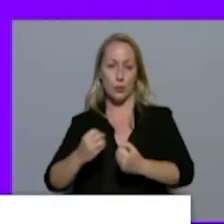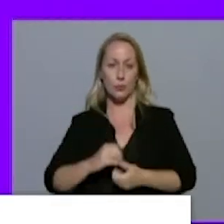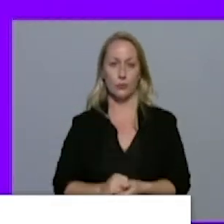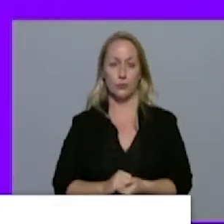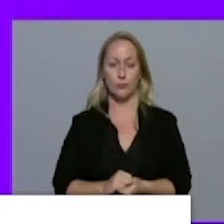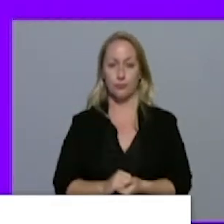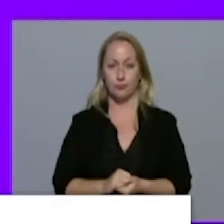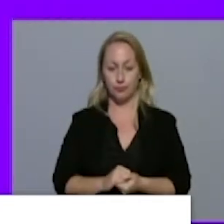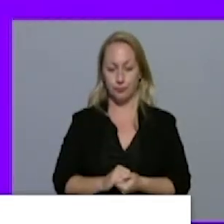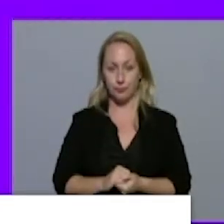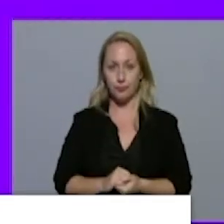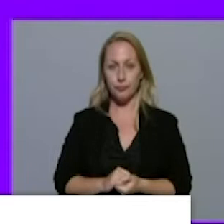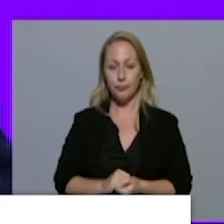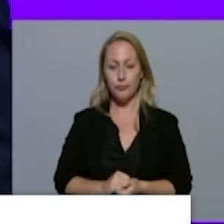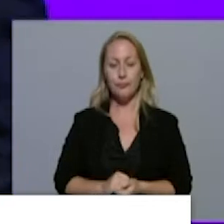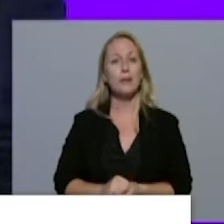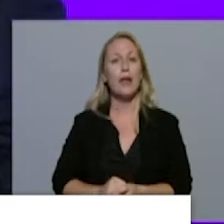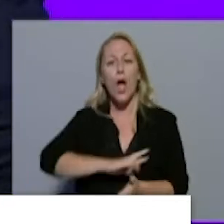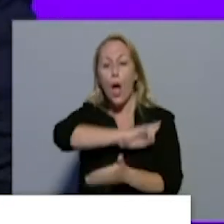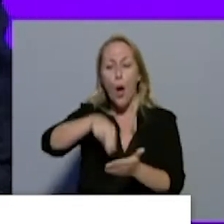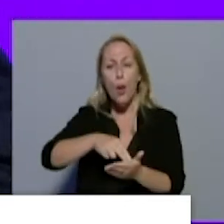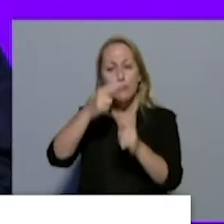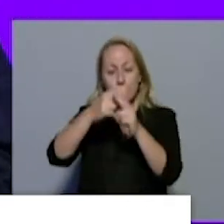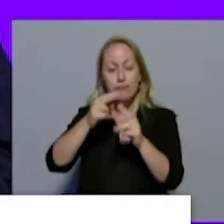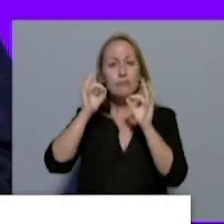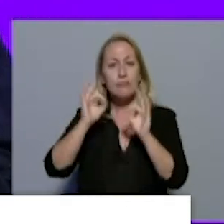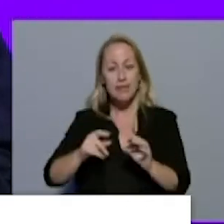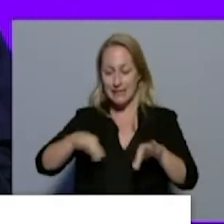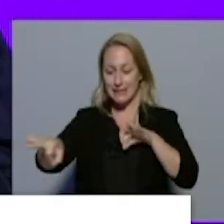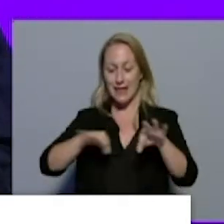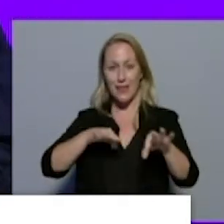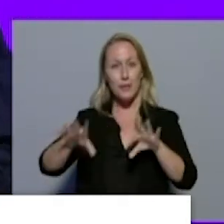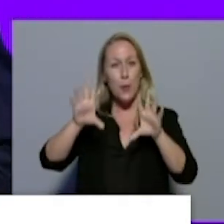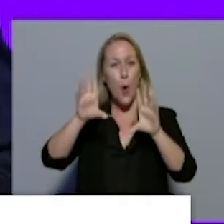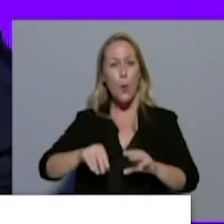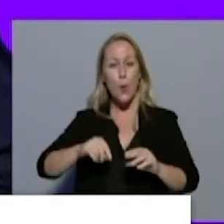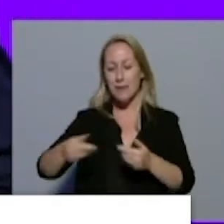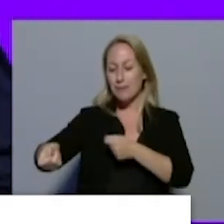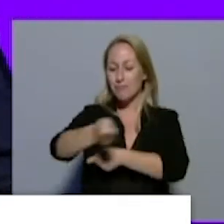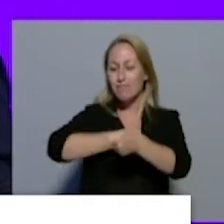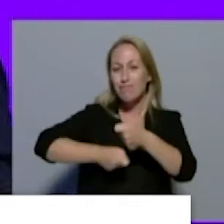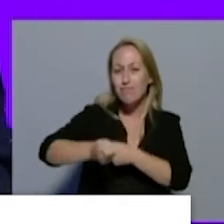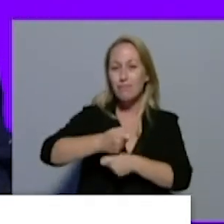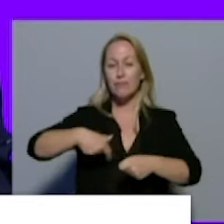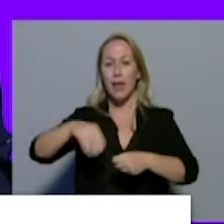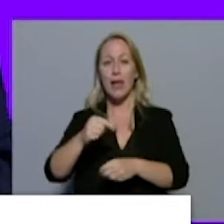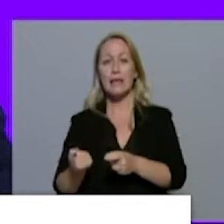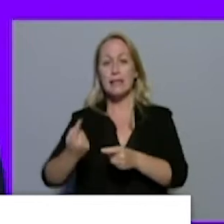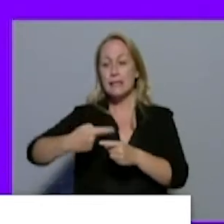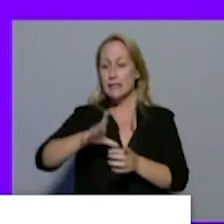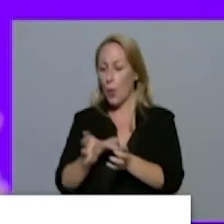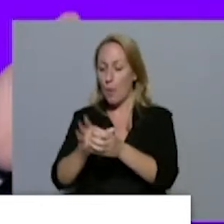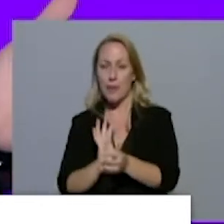Και κεντρικό ρόλο σε αυτό το σχεδιασμό τόνωσης εγχώριας παραγωγής και μεγαλύτερη συμμετοχή των παραγωγικών